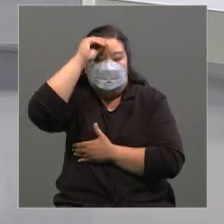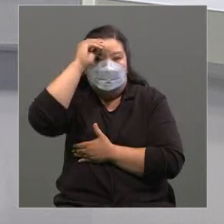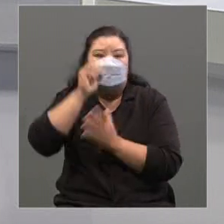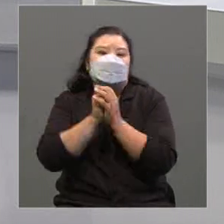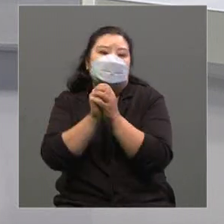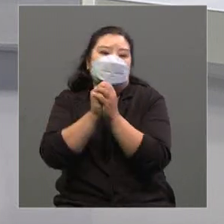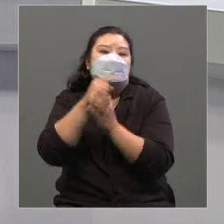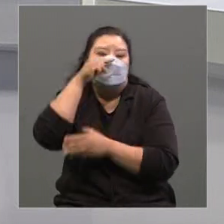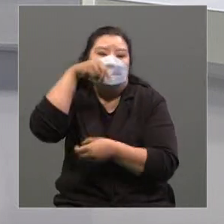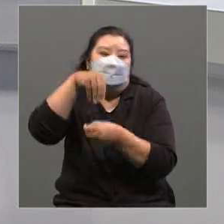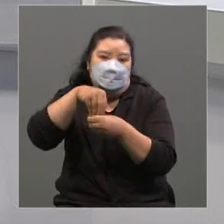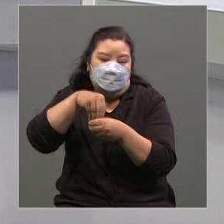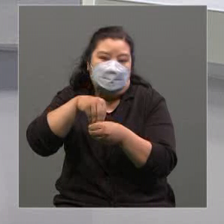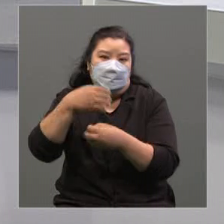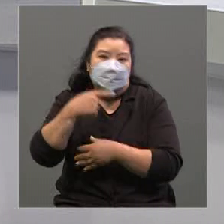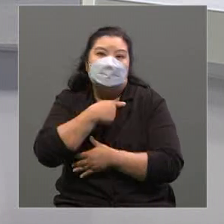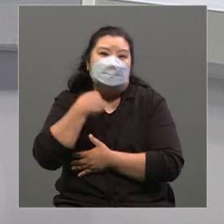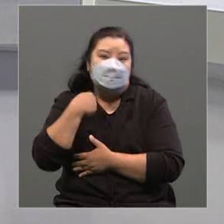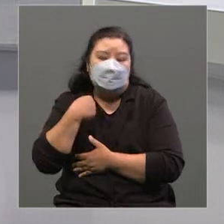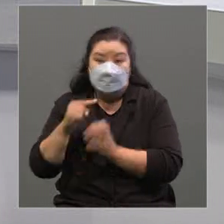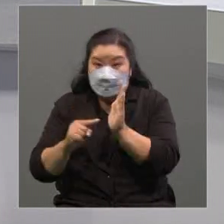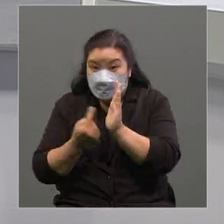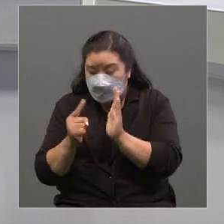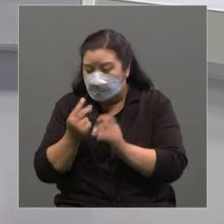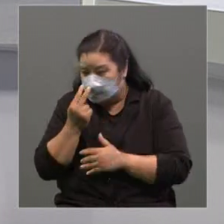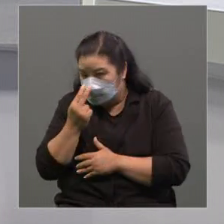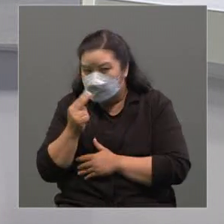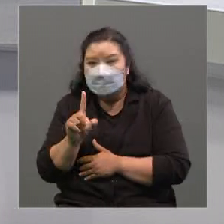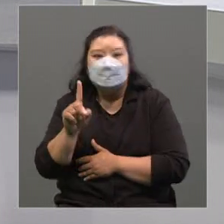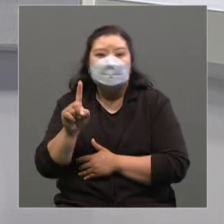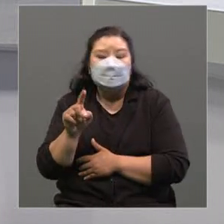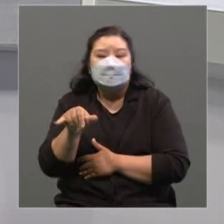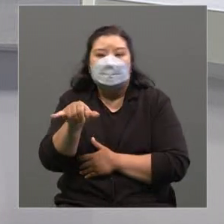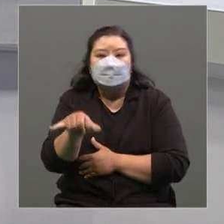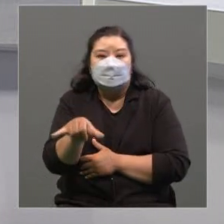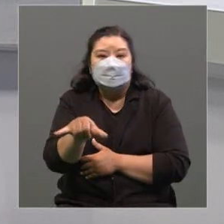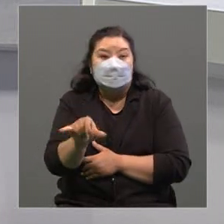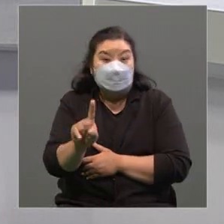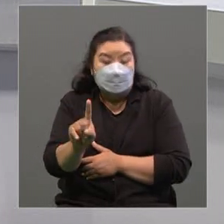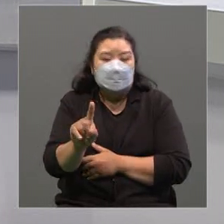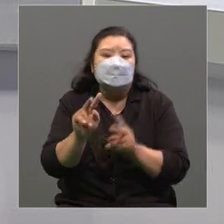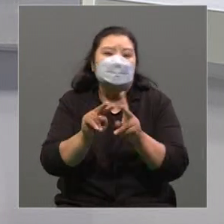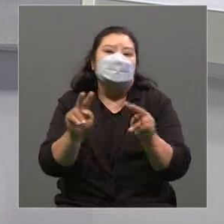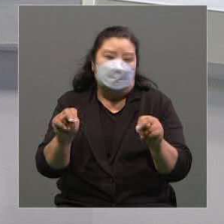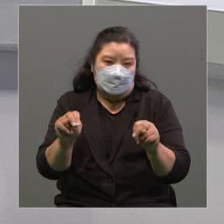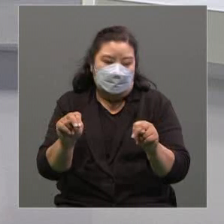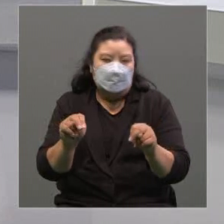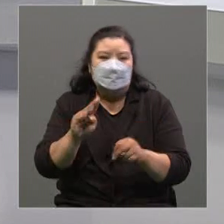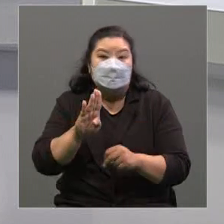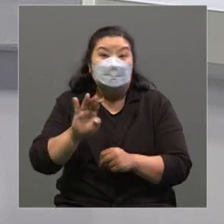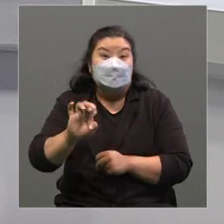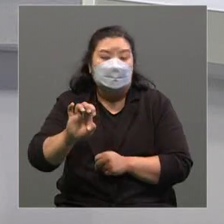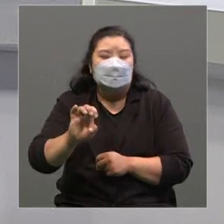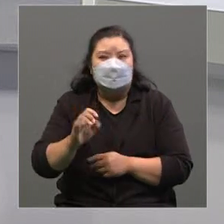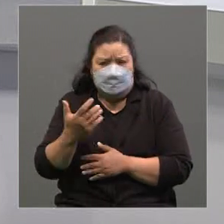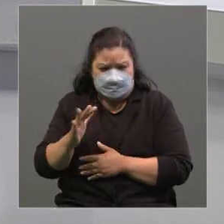ากที่มีคนไปพบร่างของนักศึกษาคนนี้เนี่ยนะคะอยู่ที่บริเวณร่องน้ำที่อำเภอบางใหญ่จังหวัดนนทบุรีเนี่ยแล้วก็มีการสอบสว